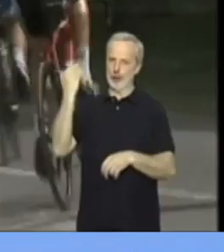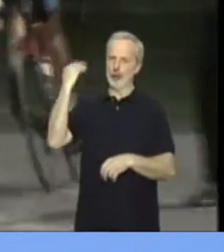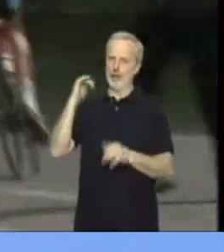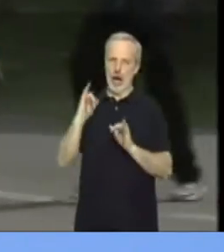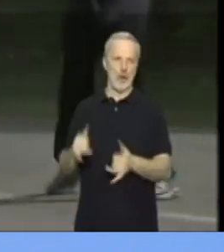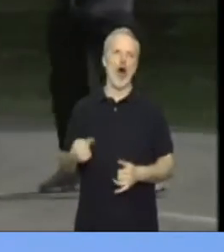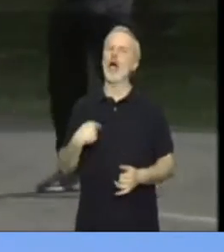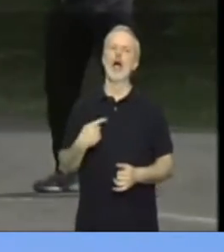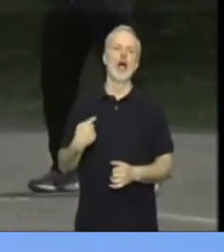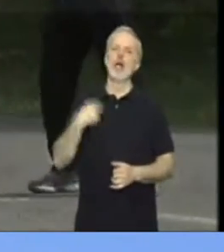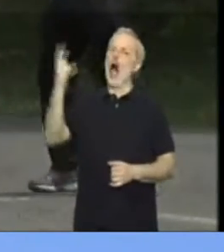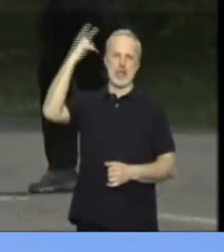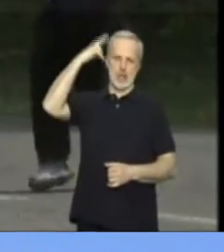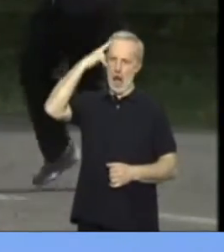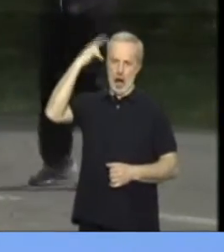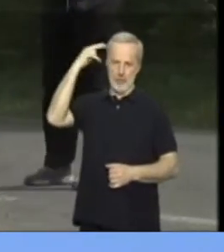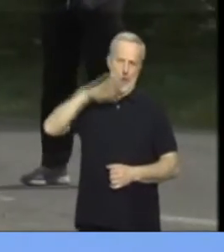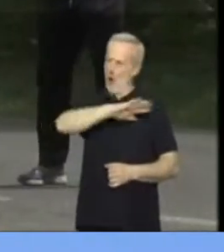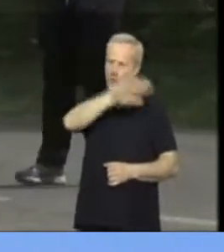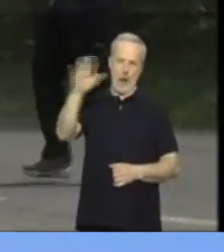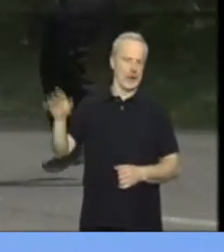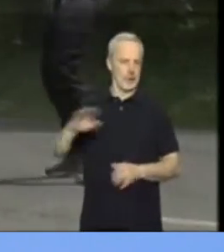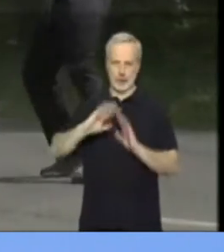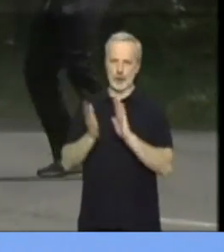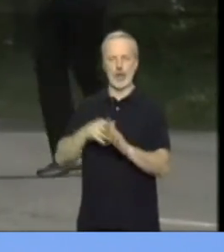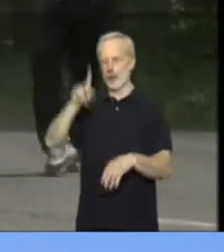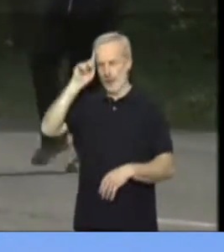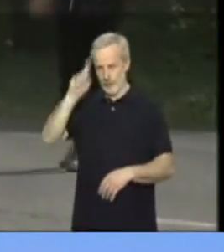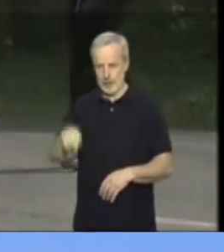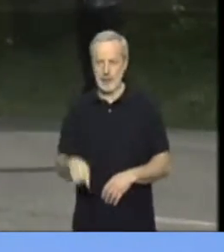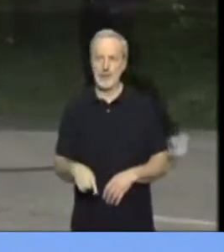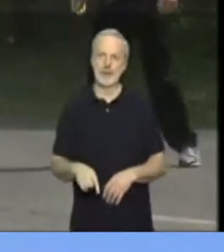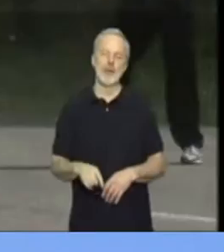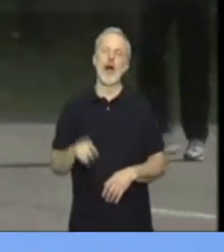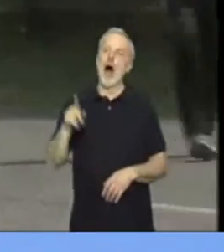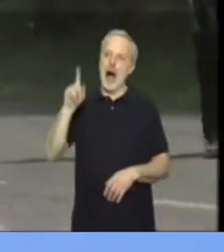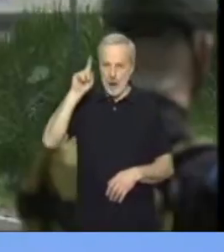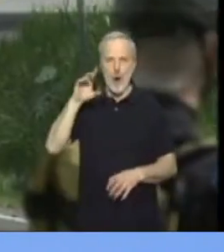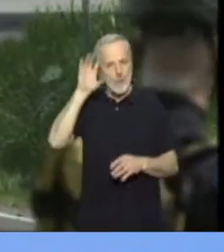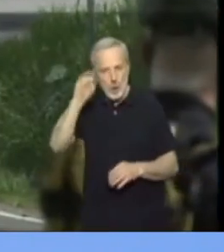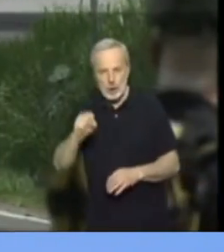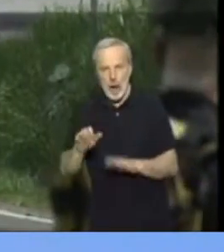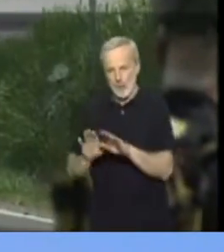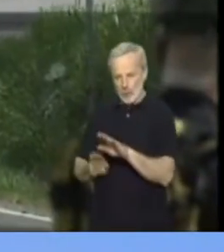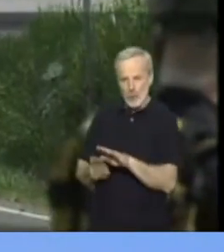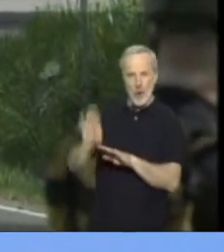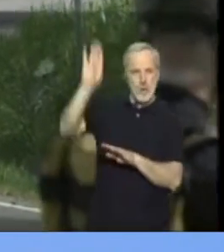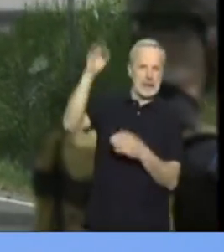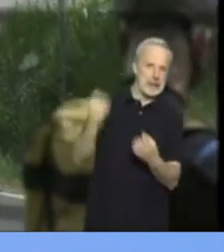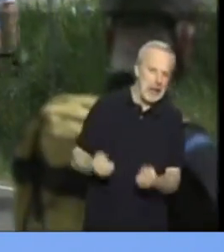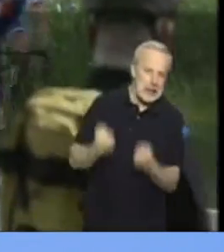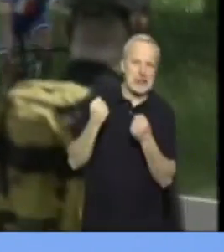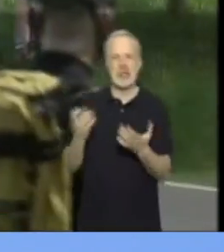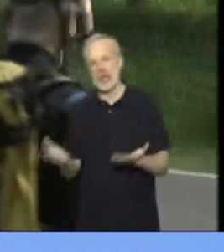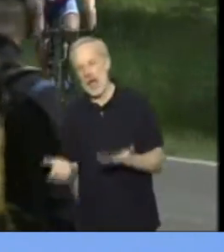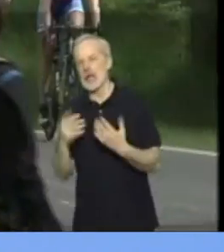Nicméně za ty roky už to mám najeto v autě a viděl jsem, jak reagují závodníci, které kopce jsou těžké, které se dají vyjet, takže